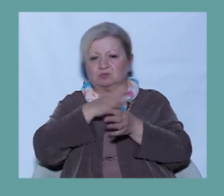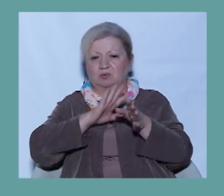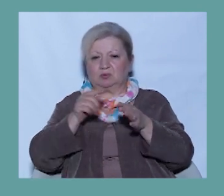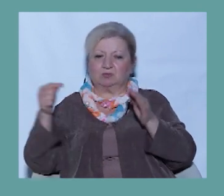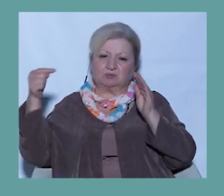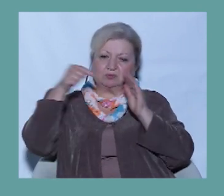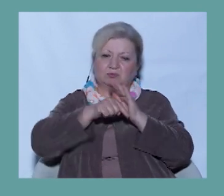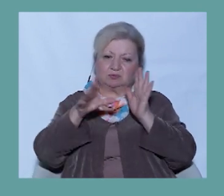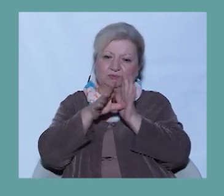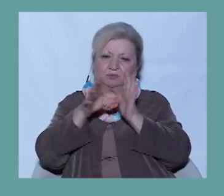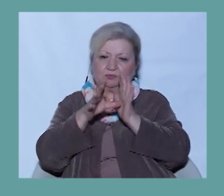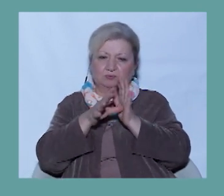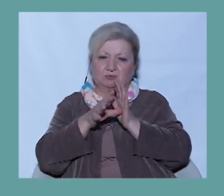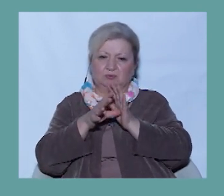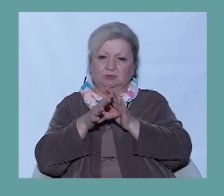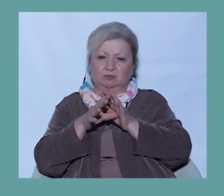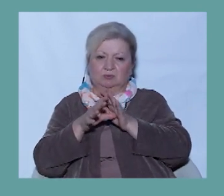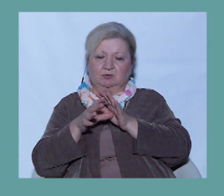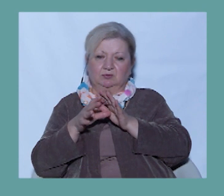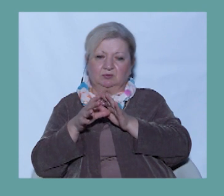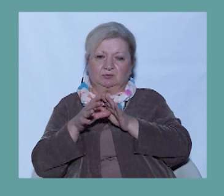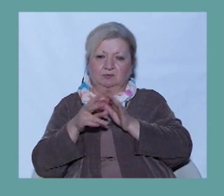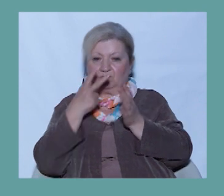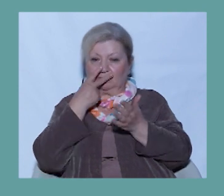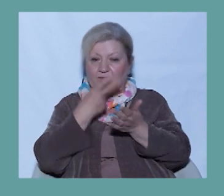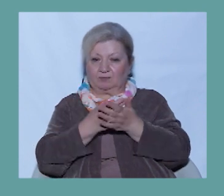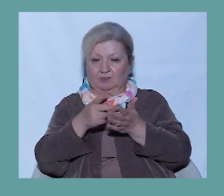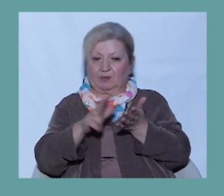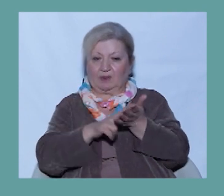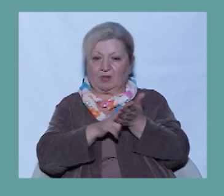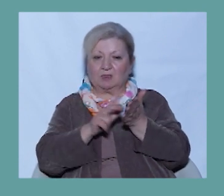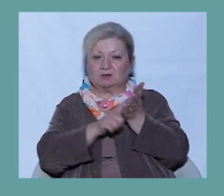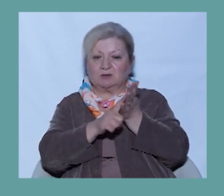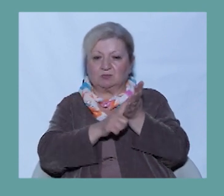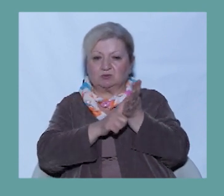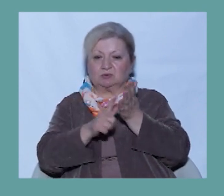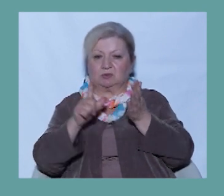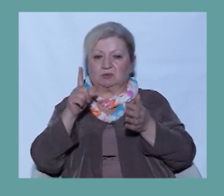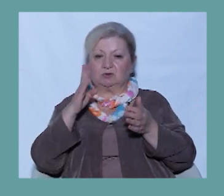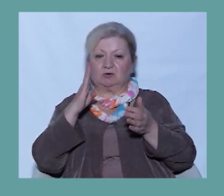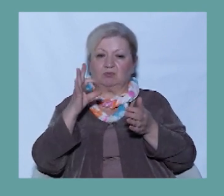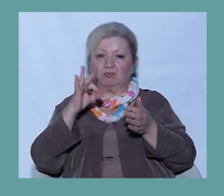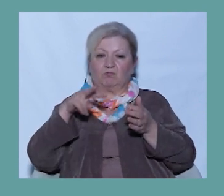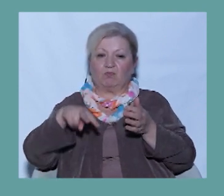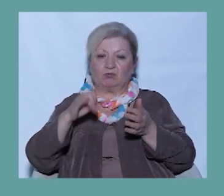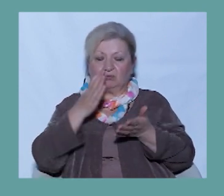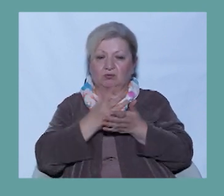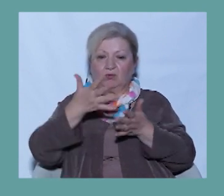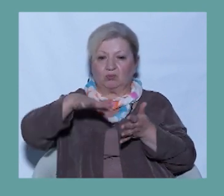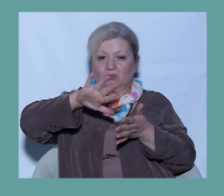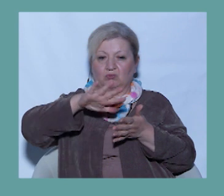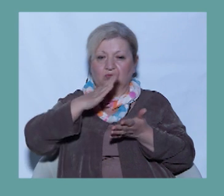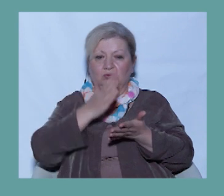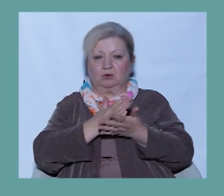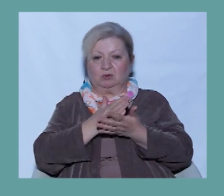შემომავალ ძაბაზე, შემომავალ ძაბას მოცემულ შემთხვევაში. აი ნახეთ, 70 ვოლტია და 5ჯერ, აი ეს